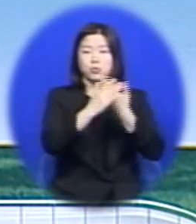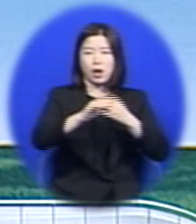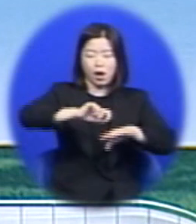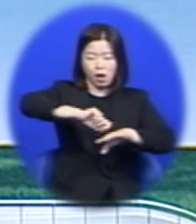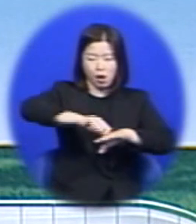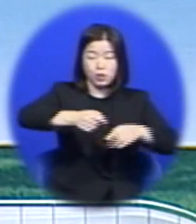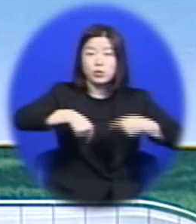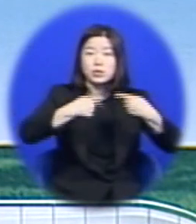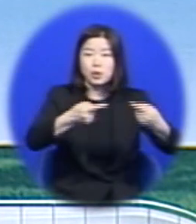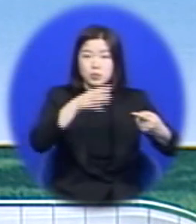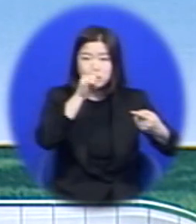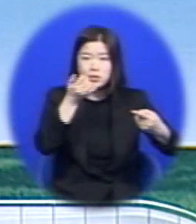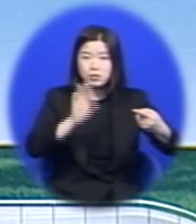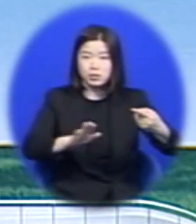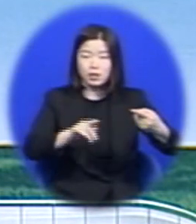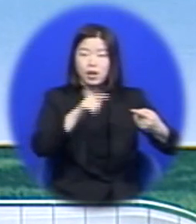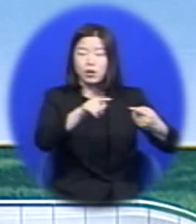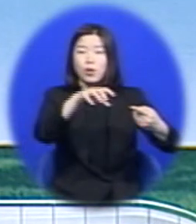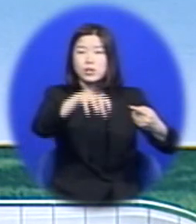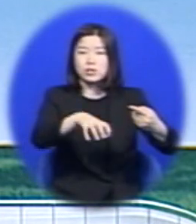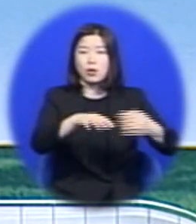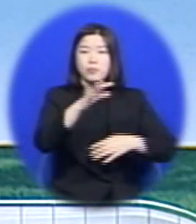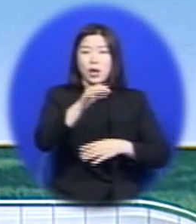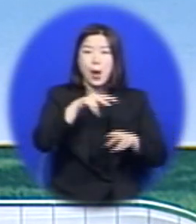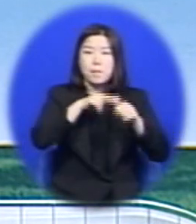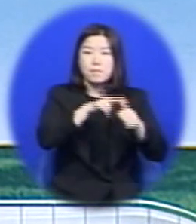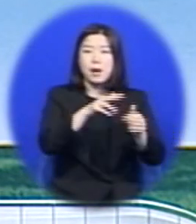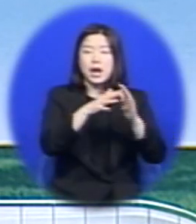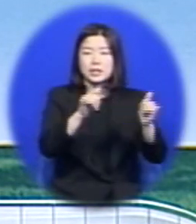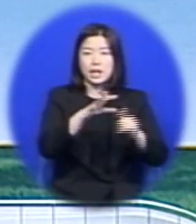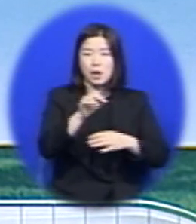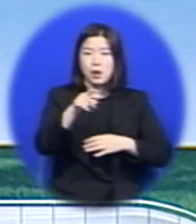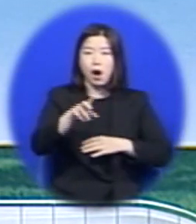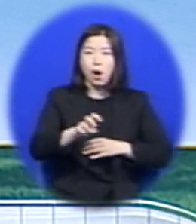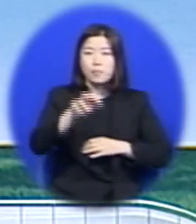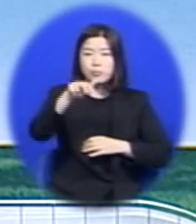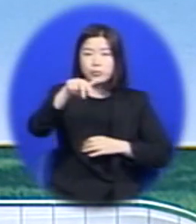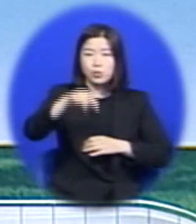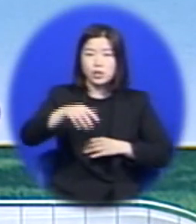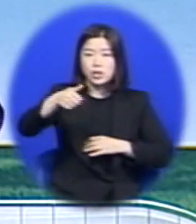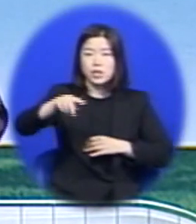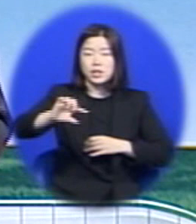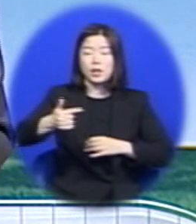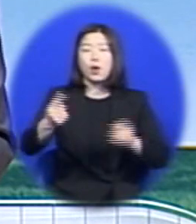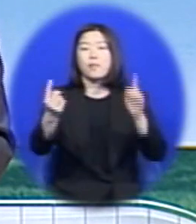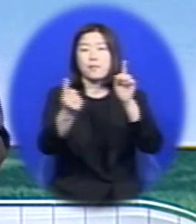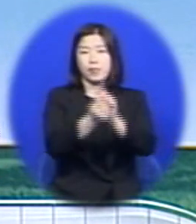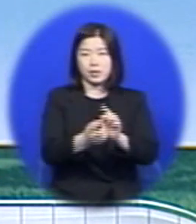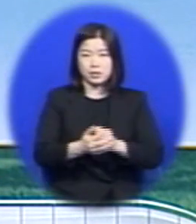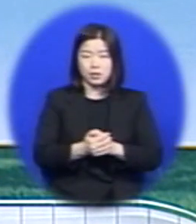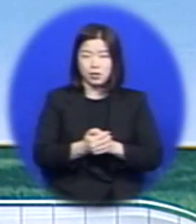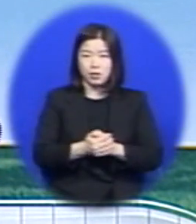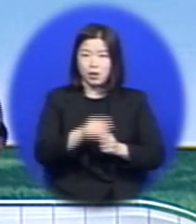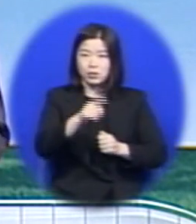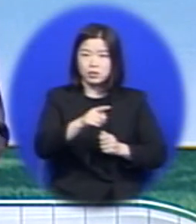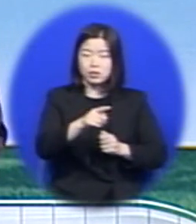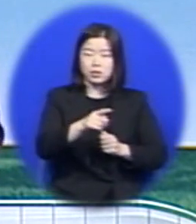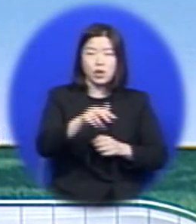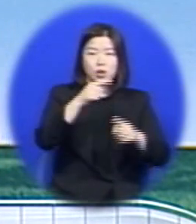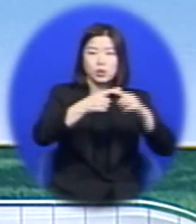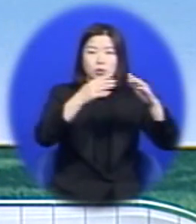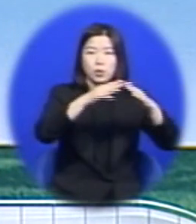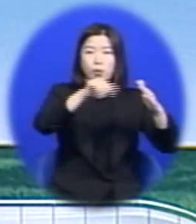했는데 거기서 이 마부 엄규현을 만난 겁니다. 자기에게 전도를 해준. 그는 교회의 영수가